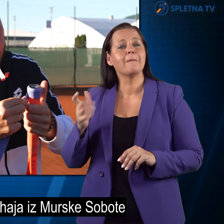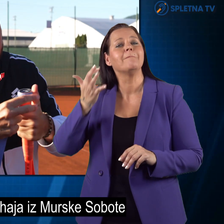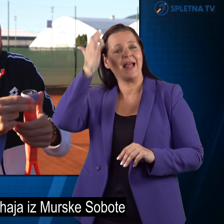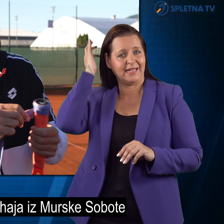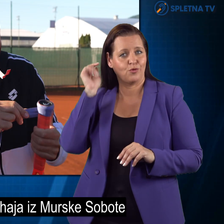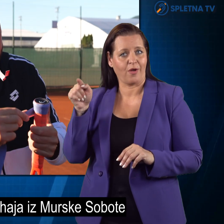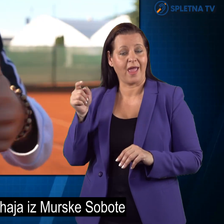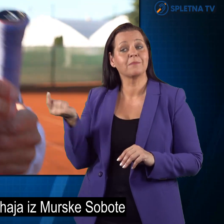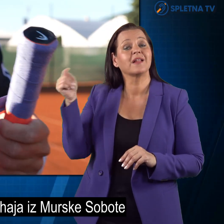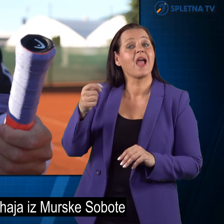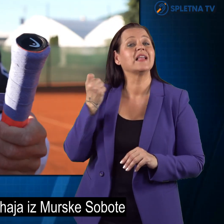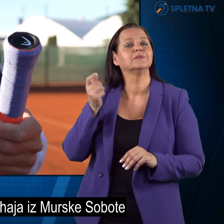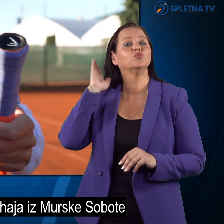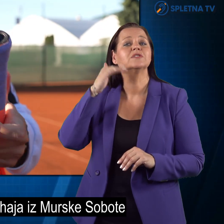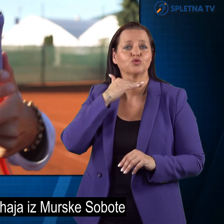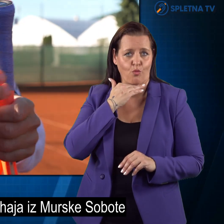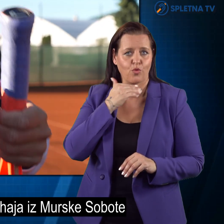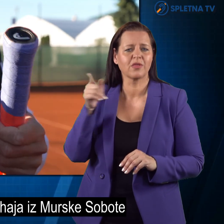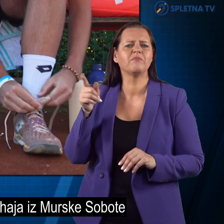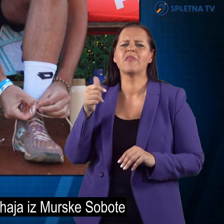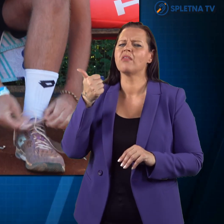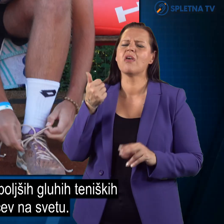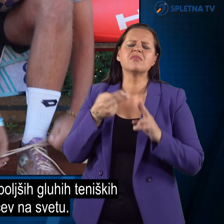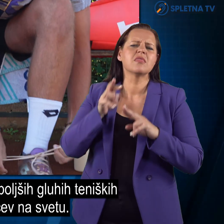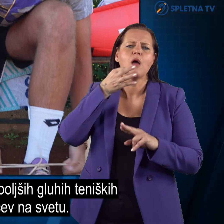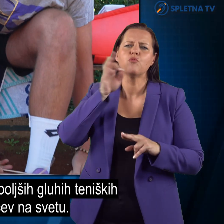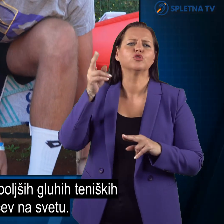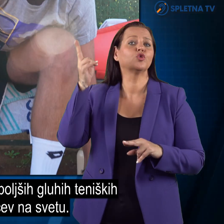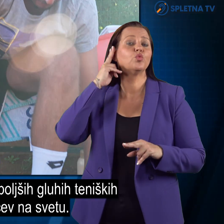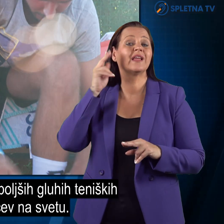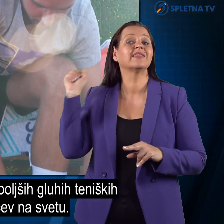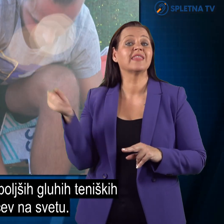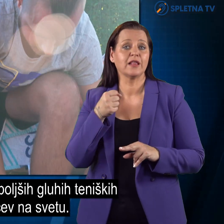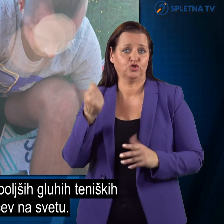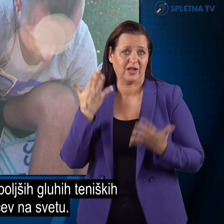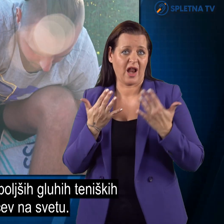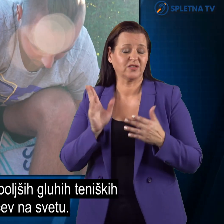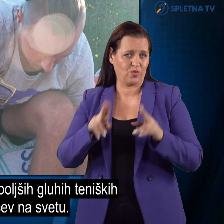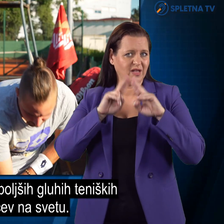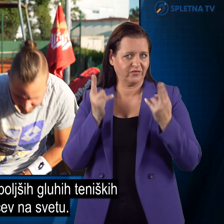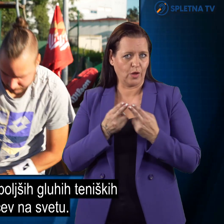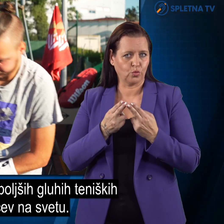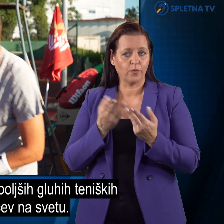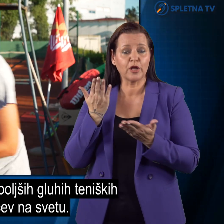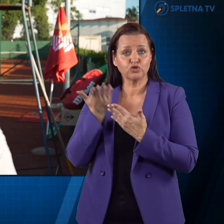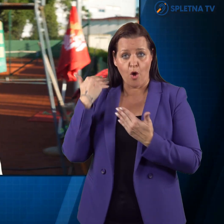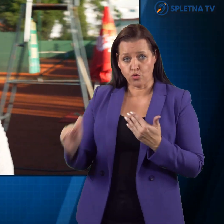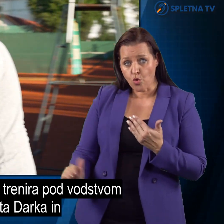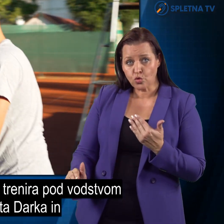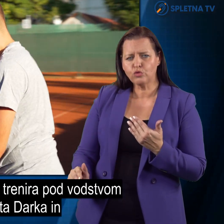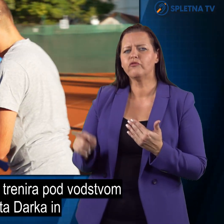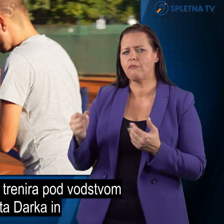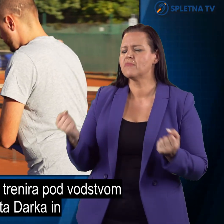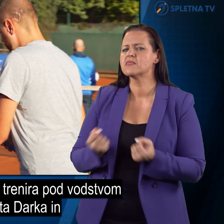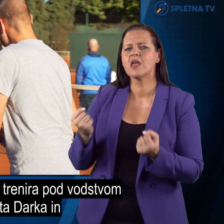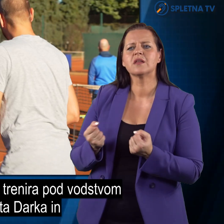Marino Kegl prihaja iz Murske Sobote in je eden najboljših gluhih teniških igralcev na svetu.